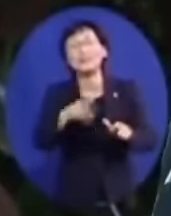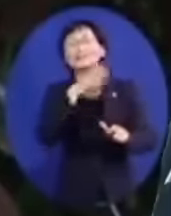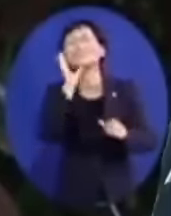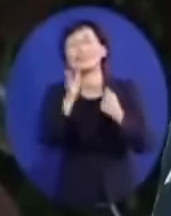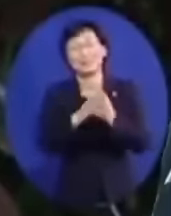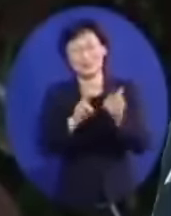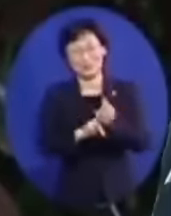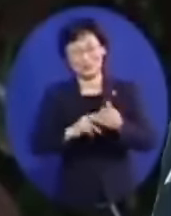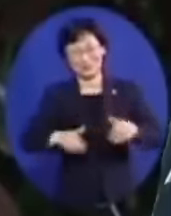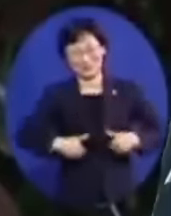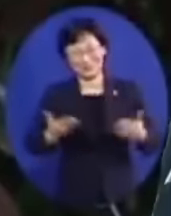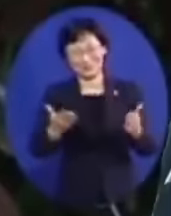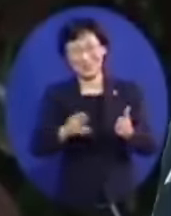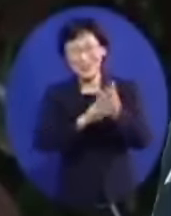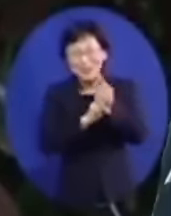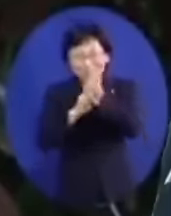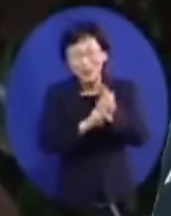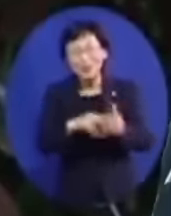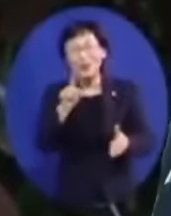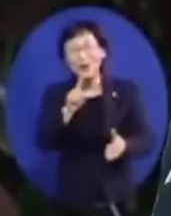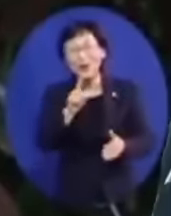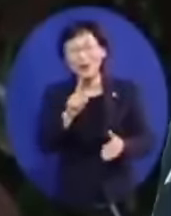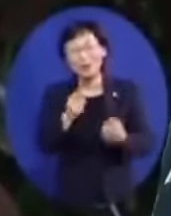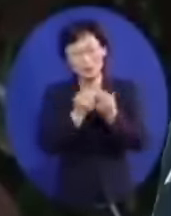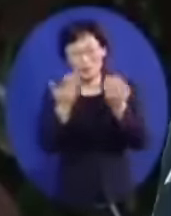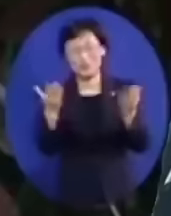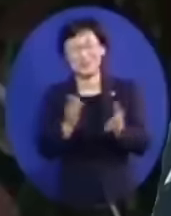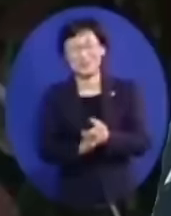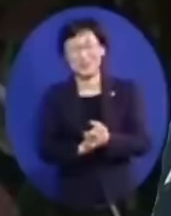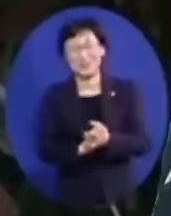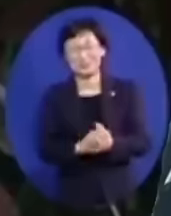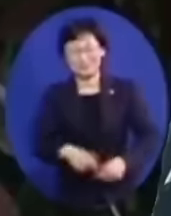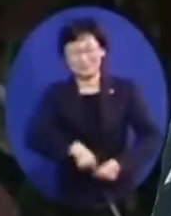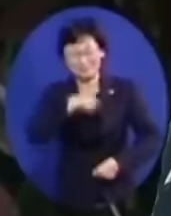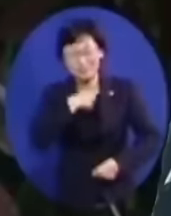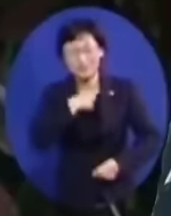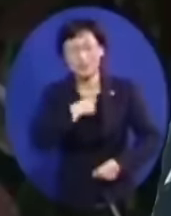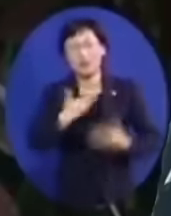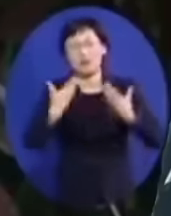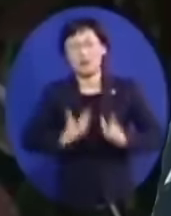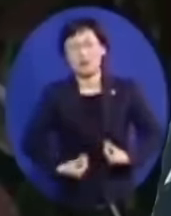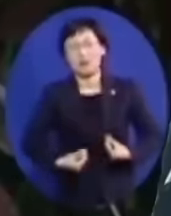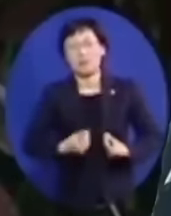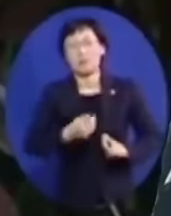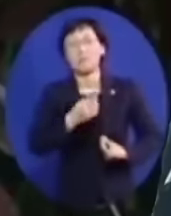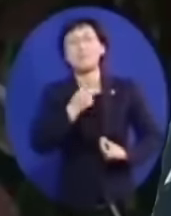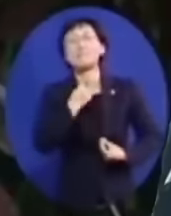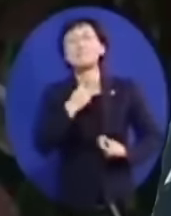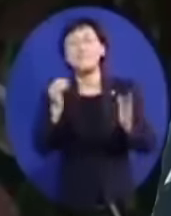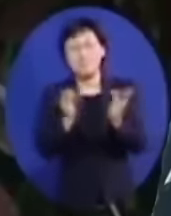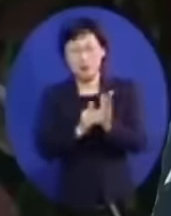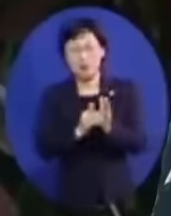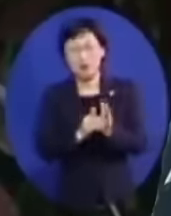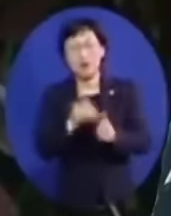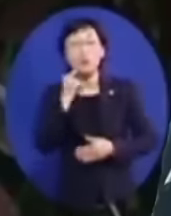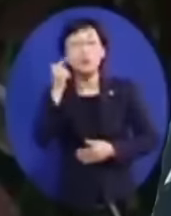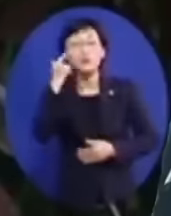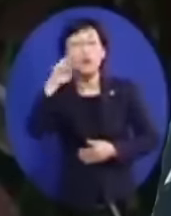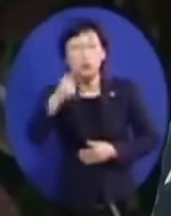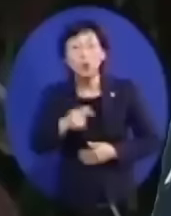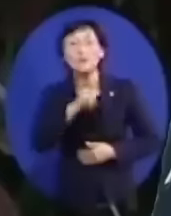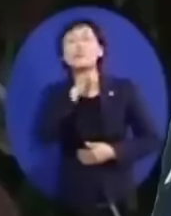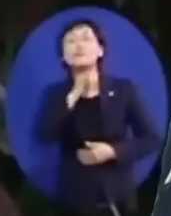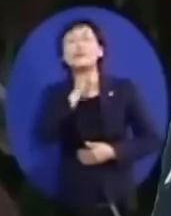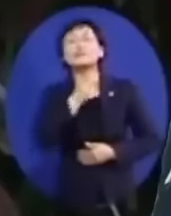않습니다. 감추어봤자 무슨 수가 있겠습니까? 사실은 절망할 때가 많았습니다. 목사이면서도 자살하고 싶은